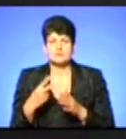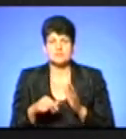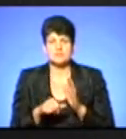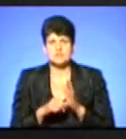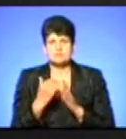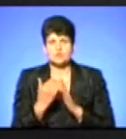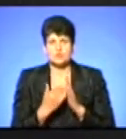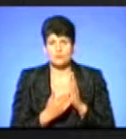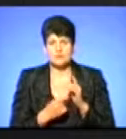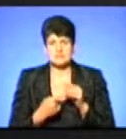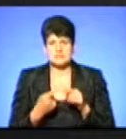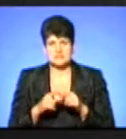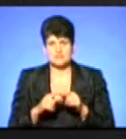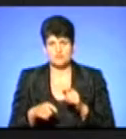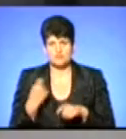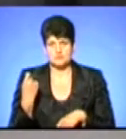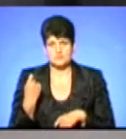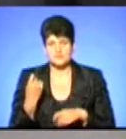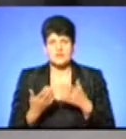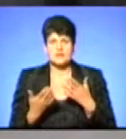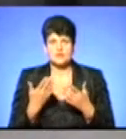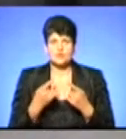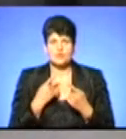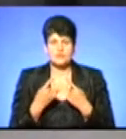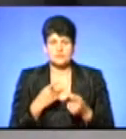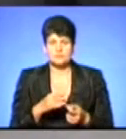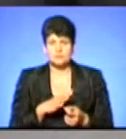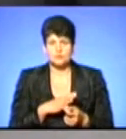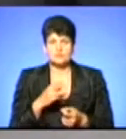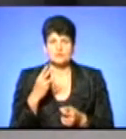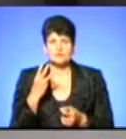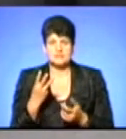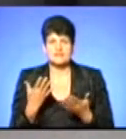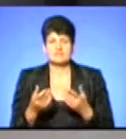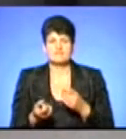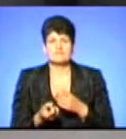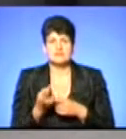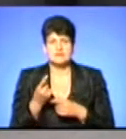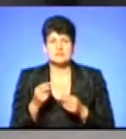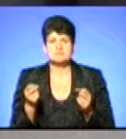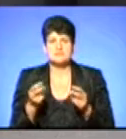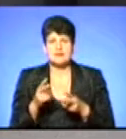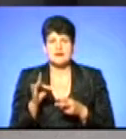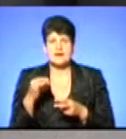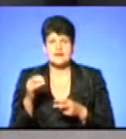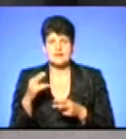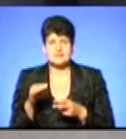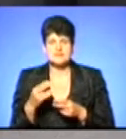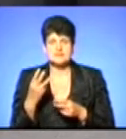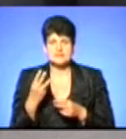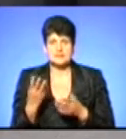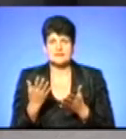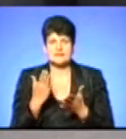протоколів за дані правопорушення. А якщо ми говорили про три, які виявили під час спеціального рейду, це три, які є від